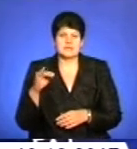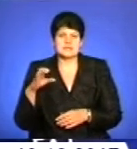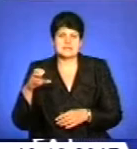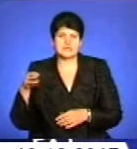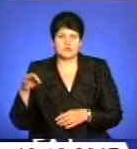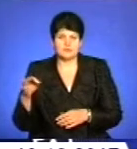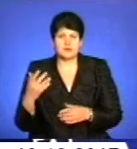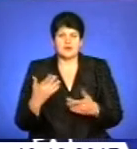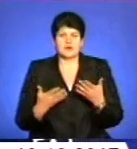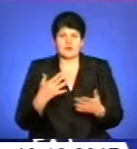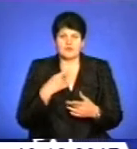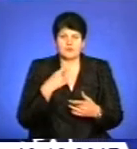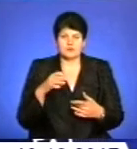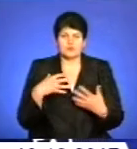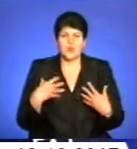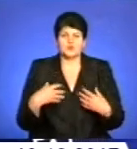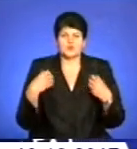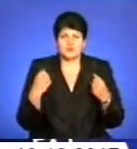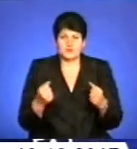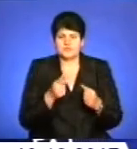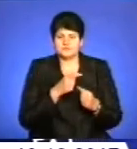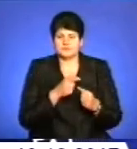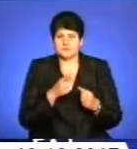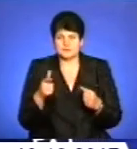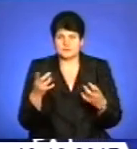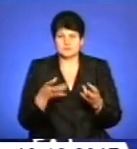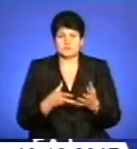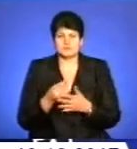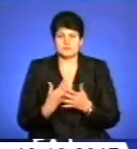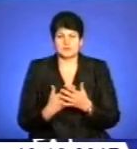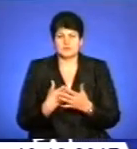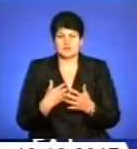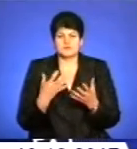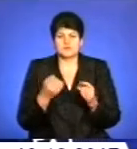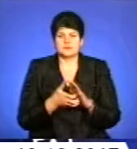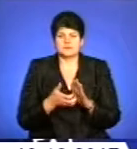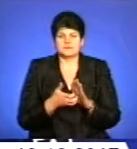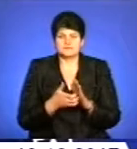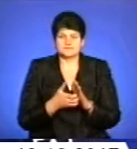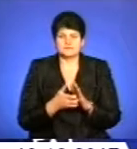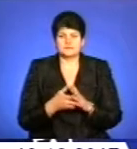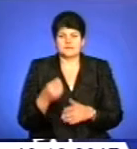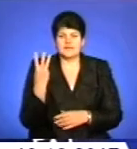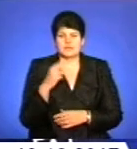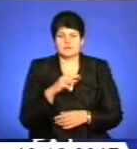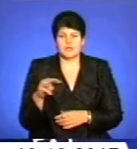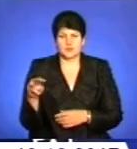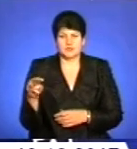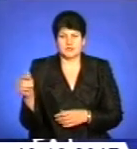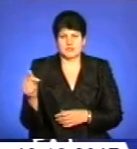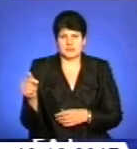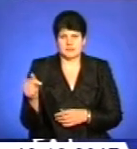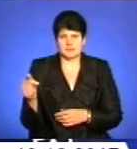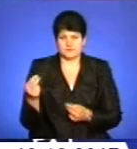говорити оздоровчі, які ми повинні ще оплачувати, то десь приблизно нам ще потрібно додатково більше